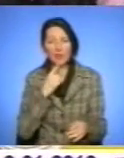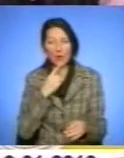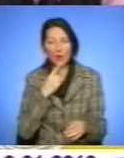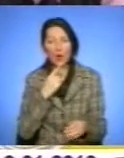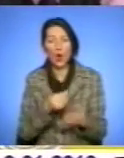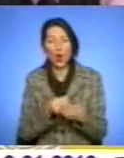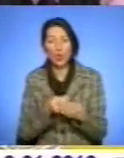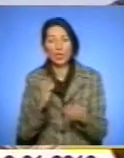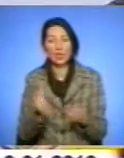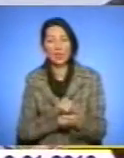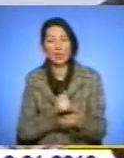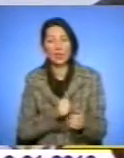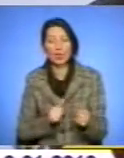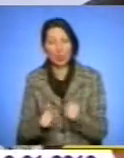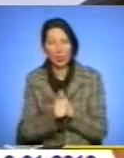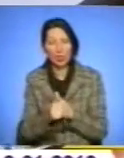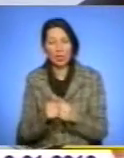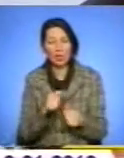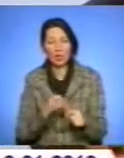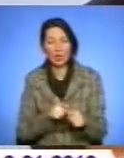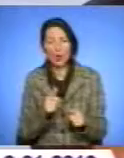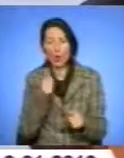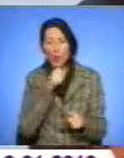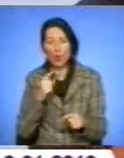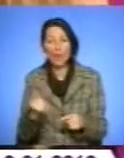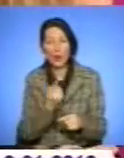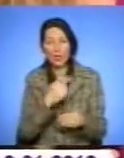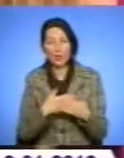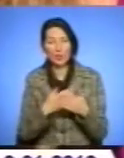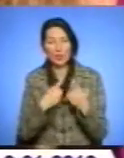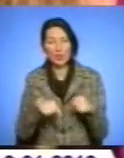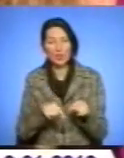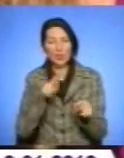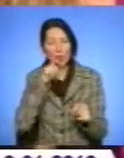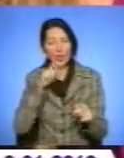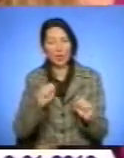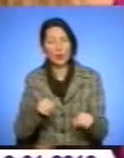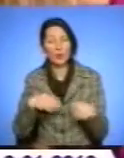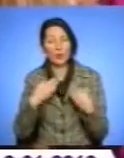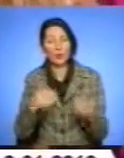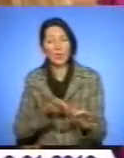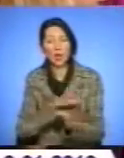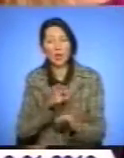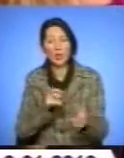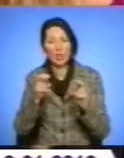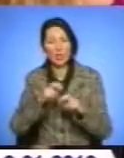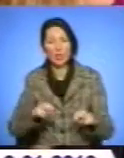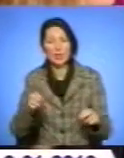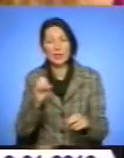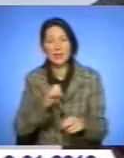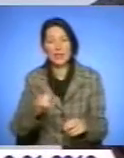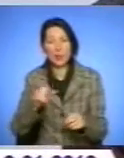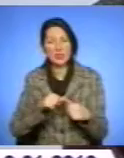кошти знаходять пруткіші. Цього року вперше громадські організації України можуть пропонувати проекти на розгляд Європейській